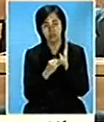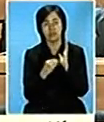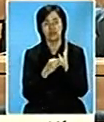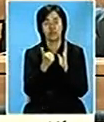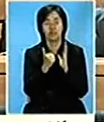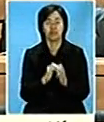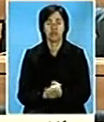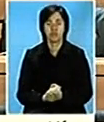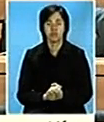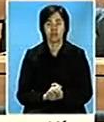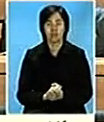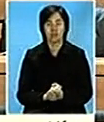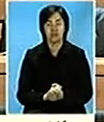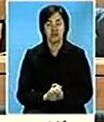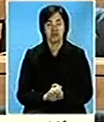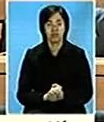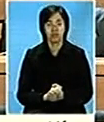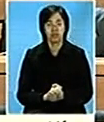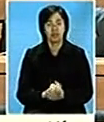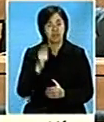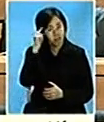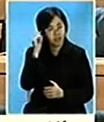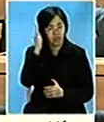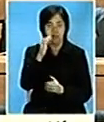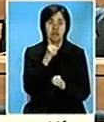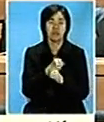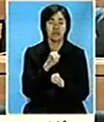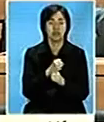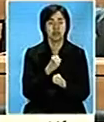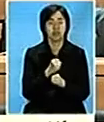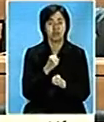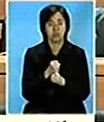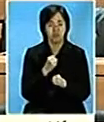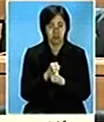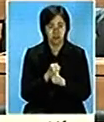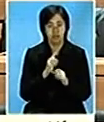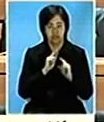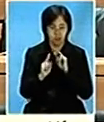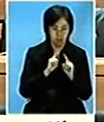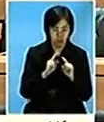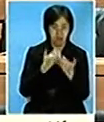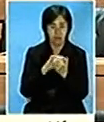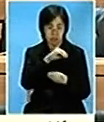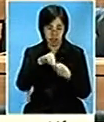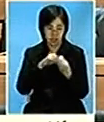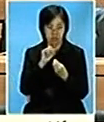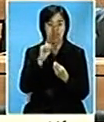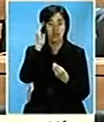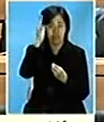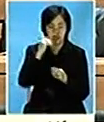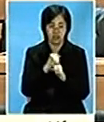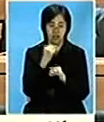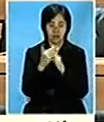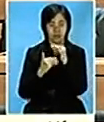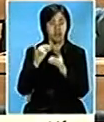ภาพมาหนึ่งที่จะมุ่งมั่นให้การทำงานหรือการติดต่อทางเศรษฐกิจต่อไปอย่างรุ่งเรือง